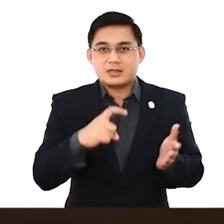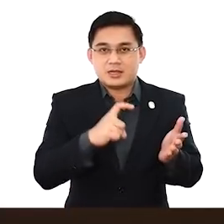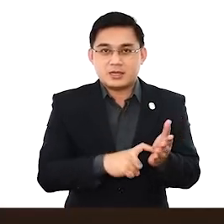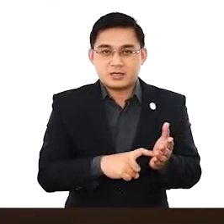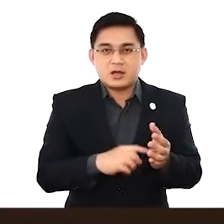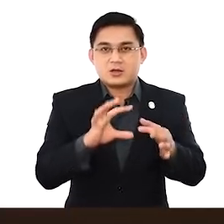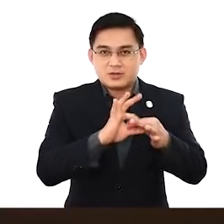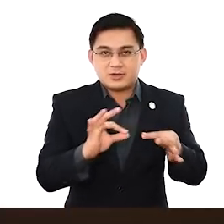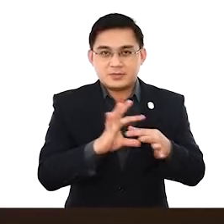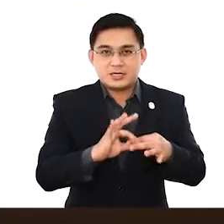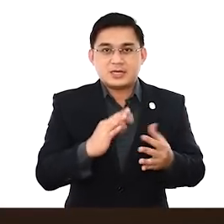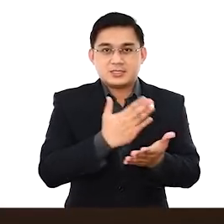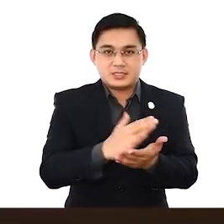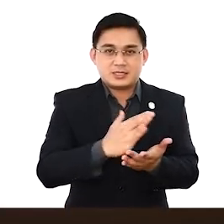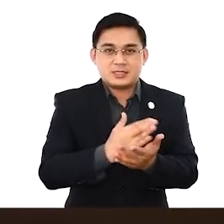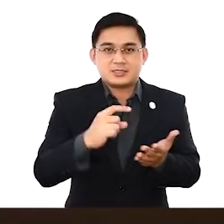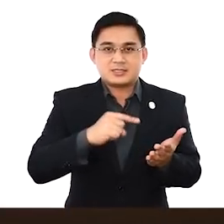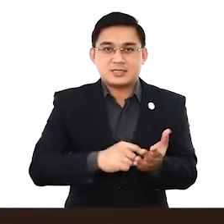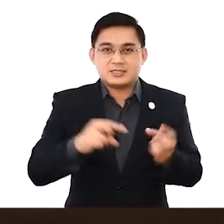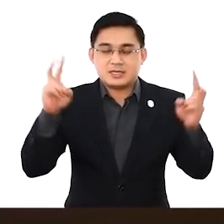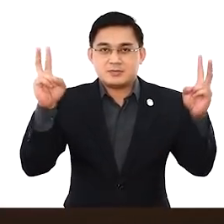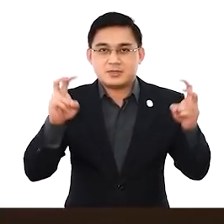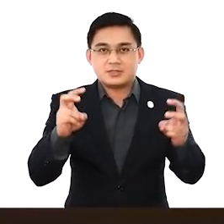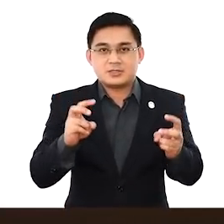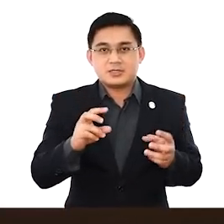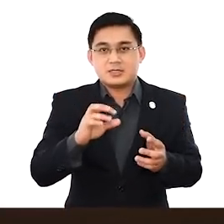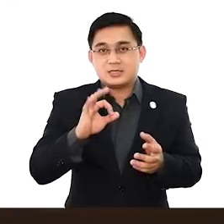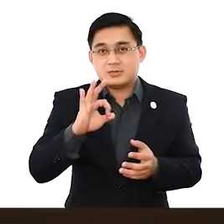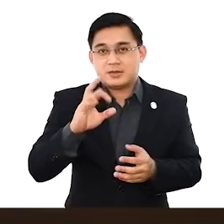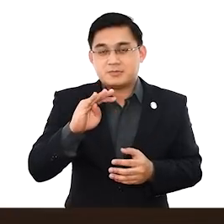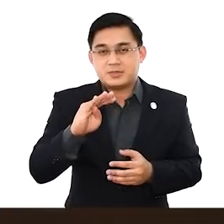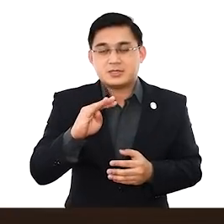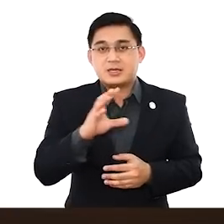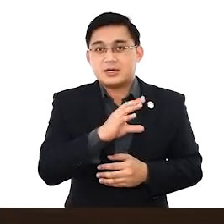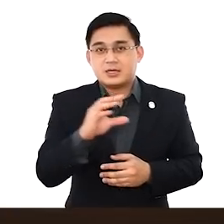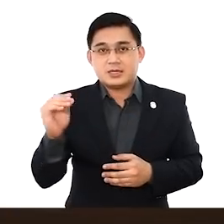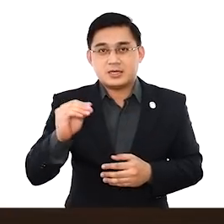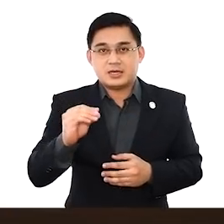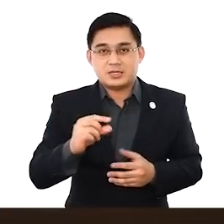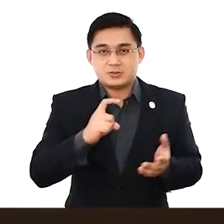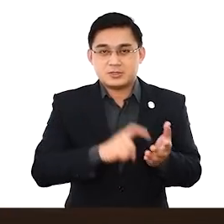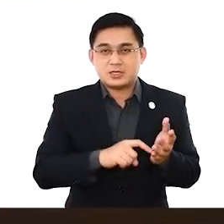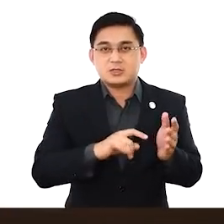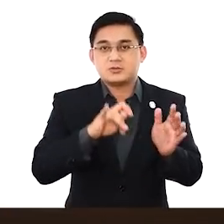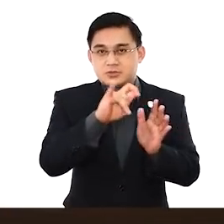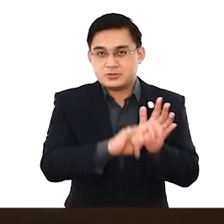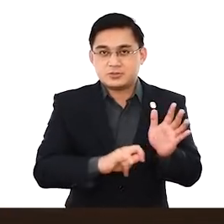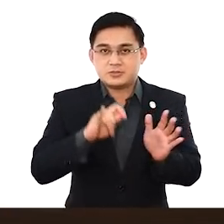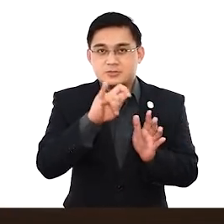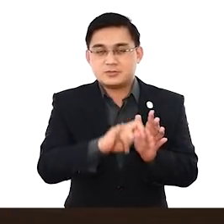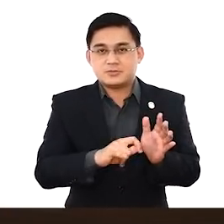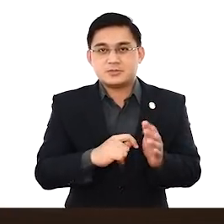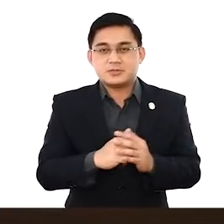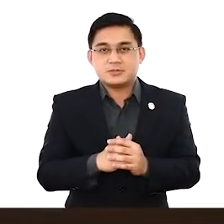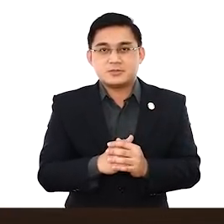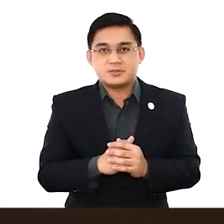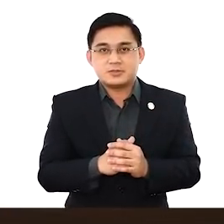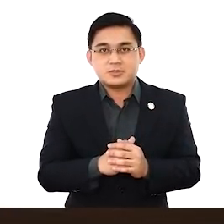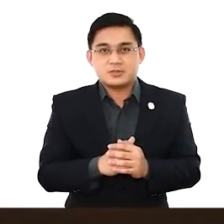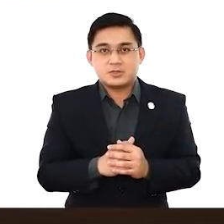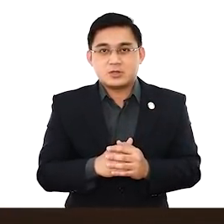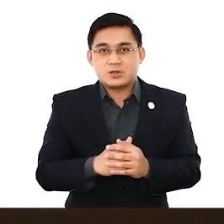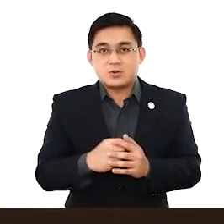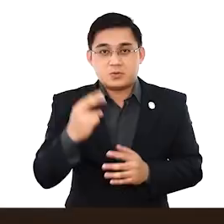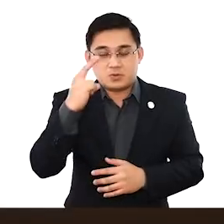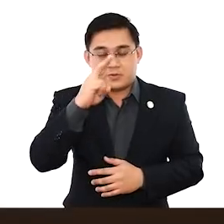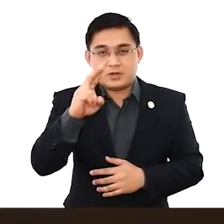I-like, mag-comment at i-share ang episode na ito sa Facebook at mag-subscribe sa ating official YouTube channel.